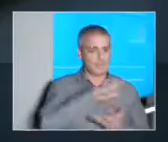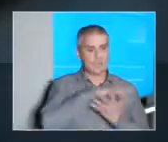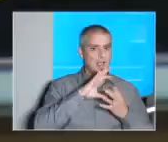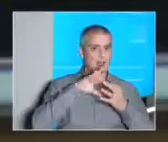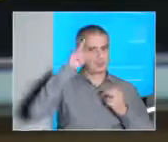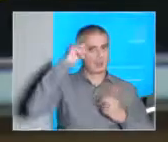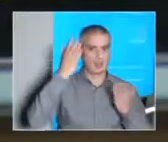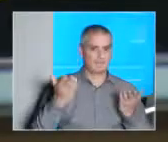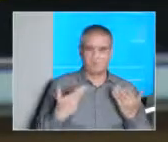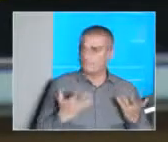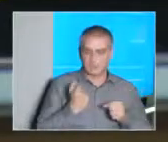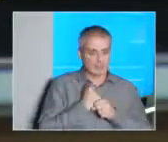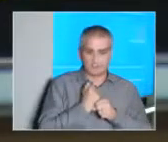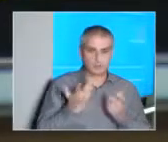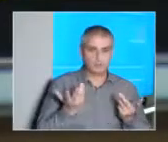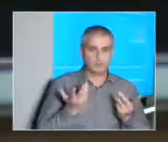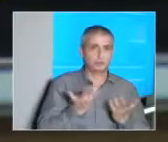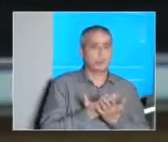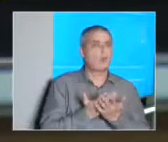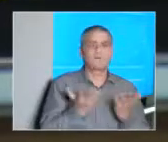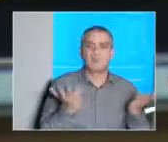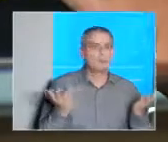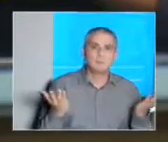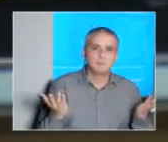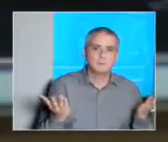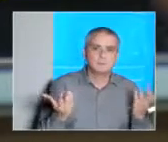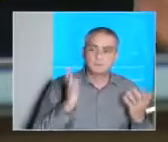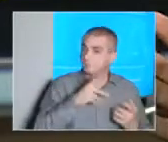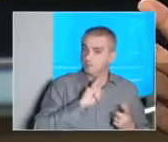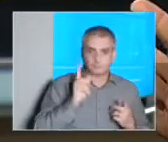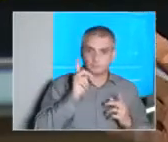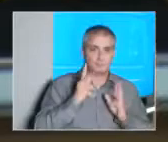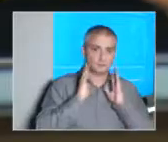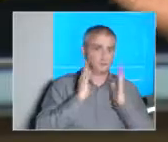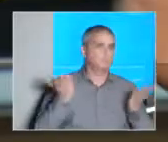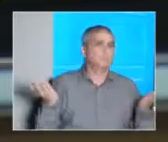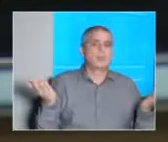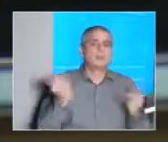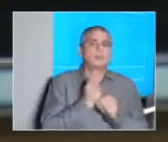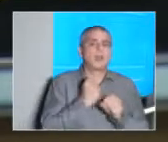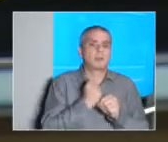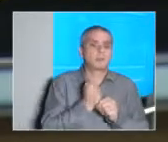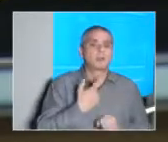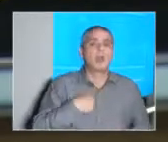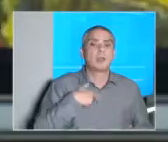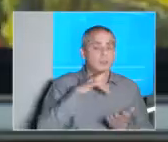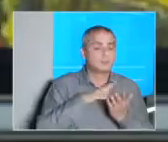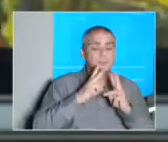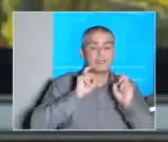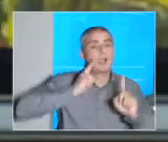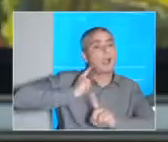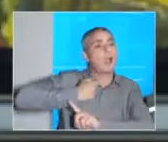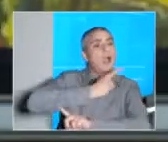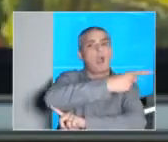מהציוויליזציה התל אביבית. אין מה לעשות, את העובדה הזו אי אפשר לקחת ממני, גם לא הנאמנים. אין מה לעשות, אנחנו נמצאים בעיר